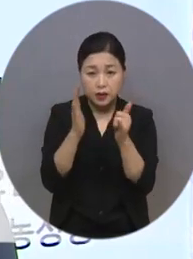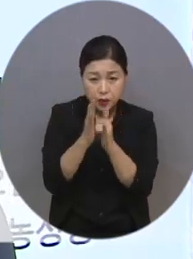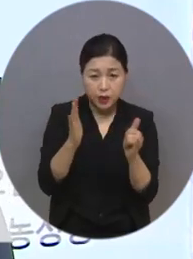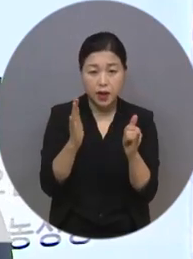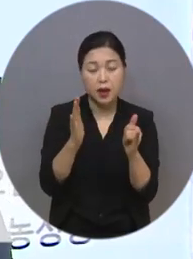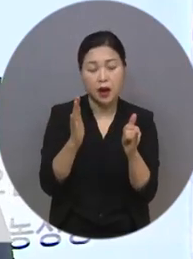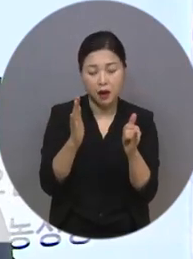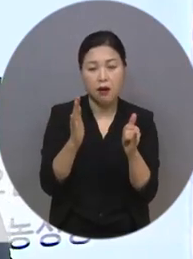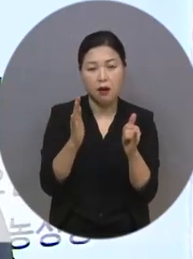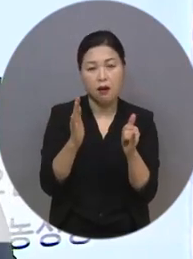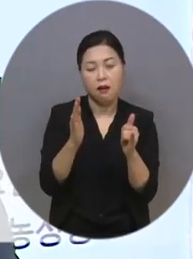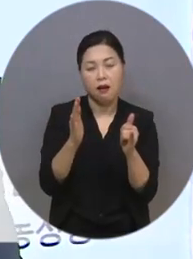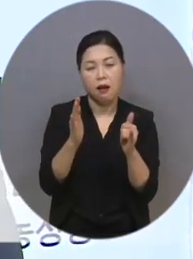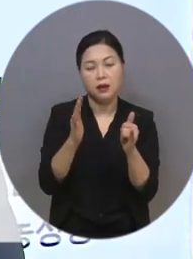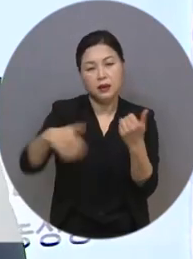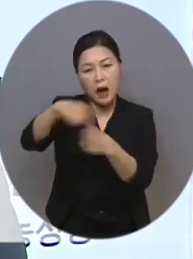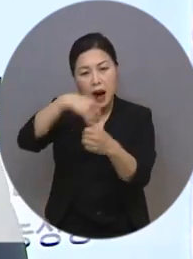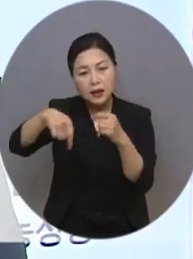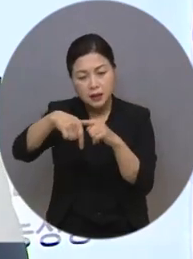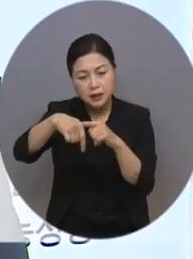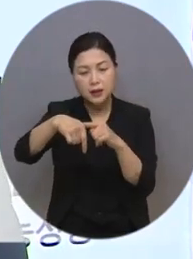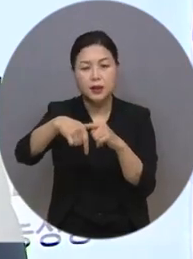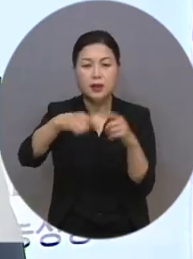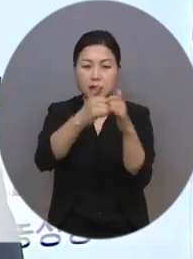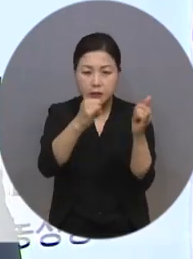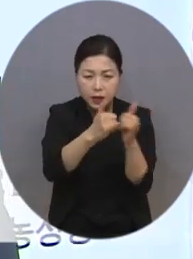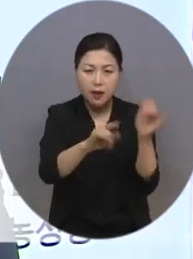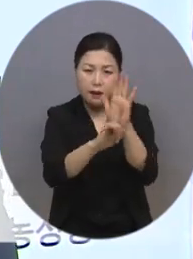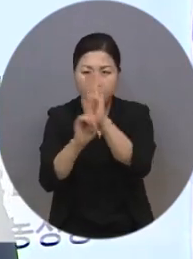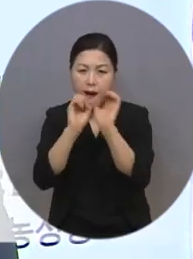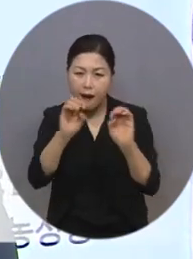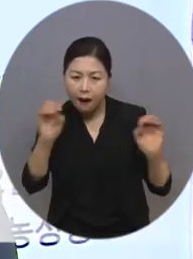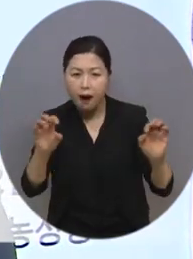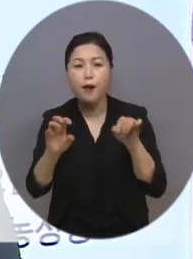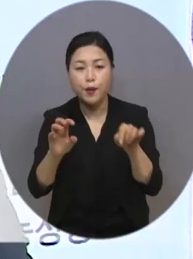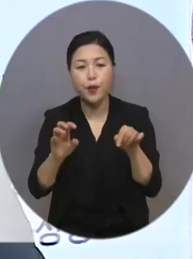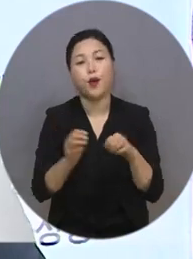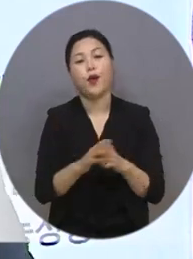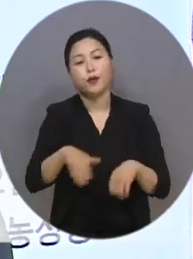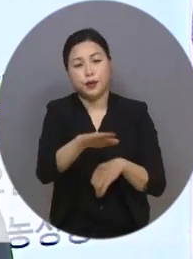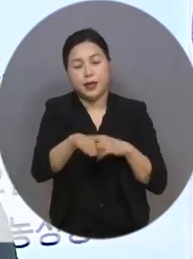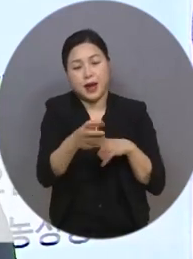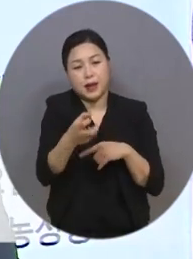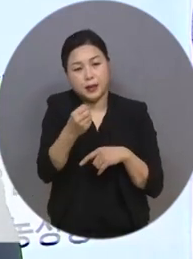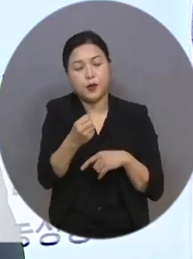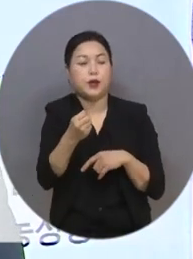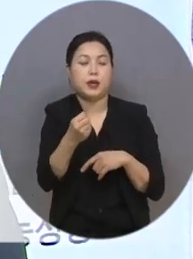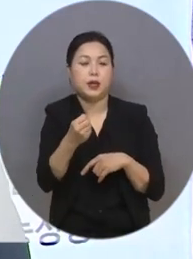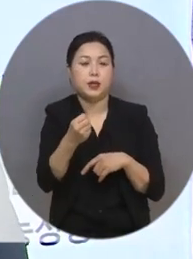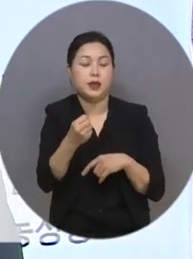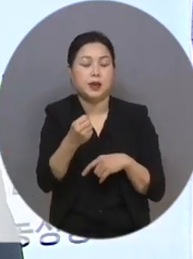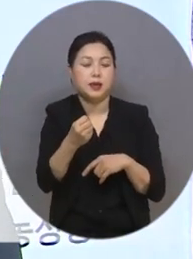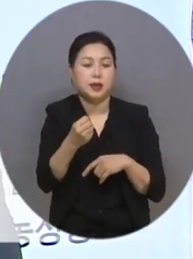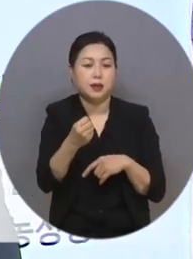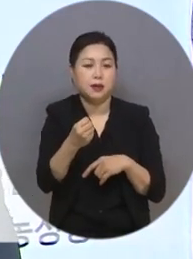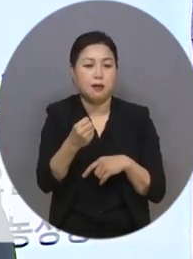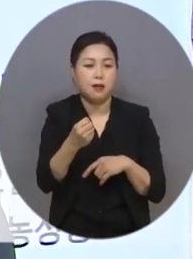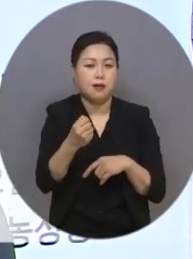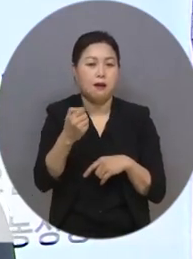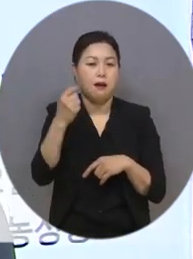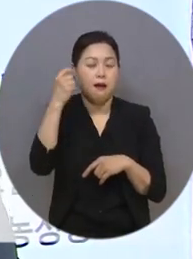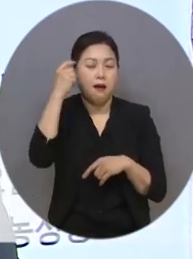이야기를 세상에 알려드리고 그리고 우리들이 갖는 투쟁의 의미도 되새기고